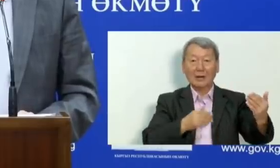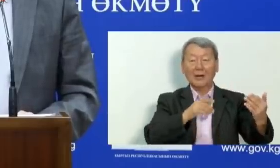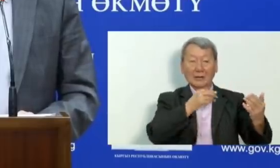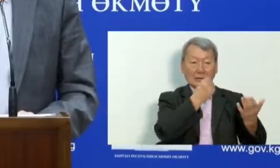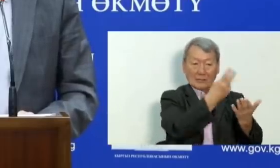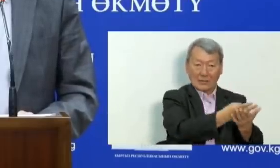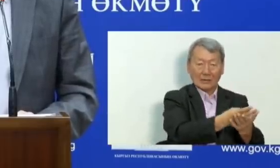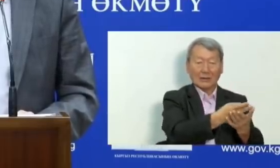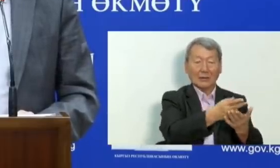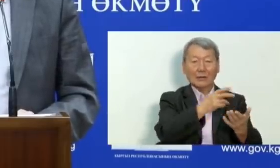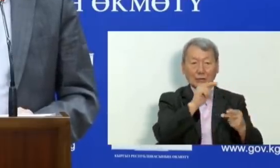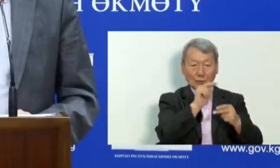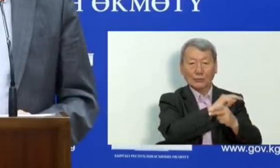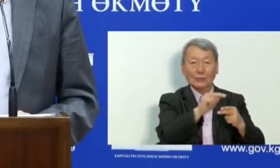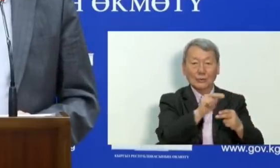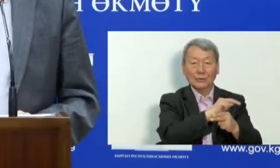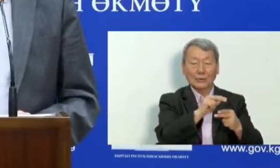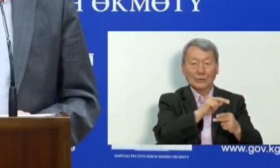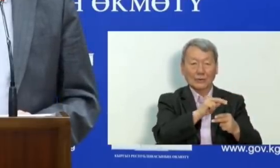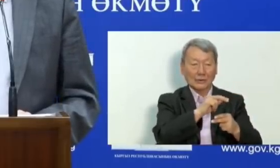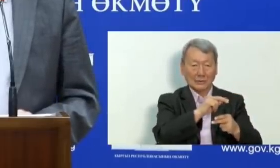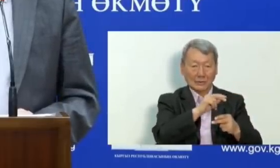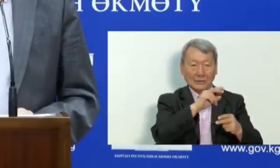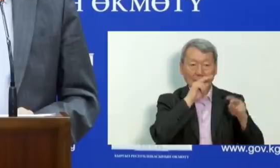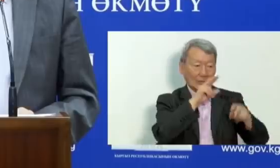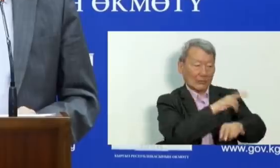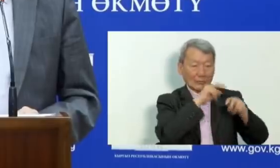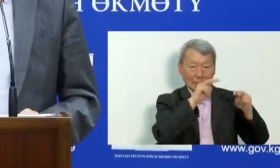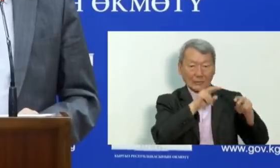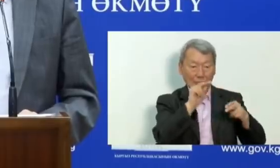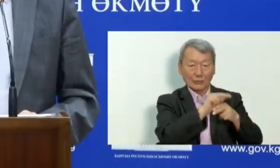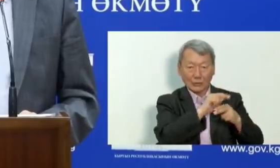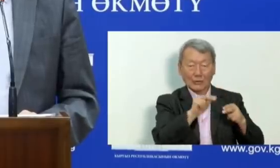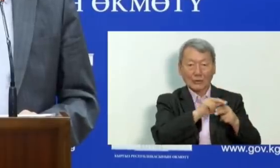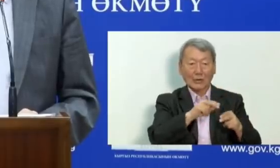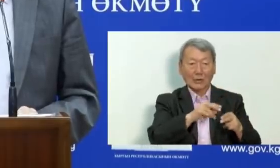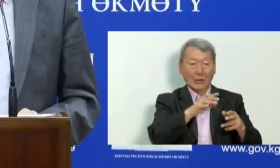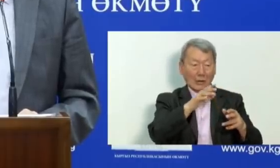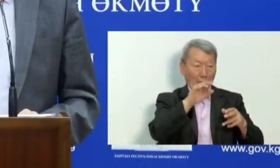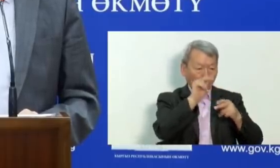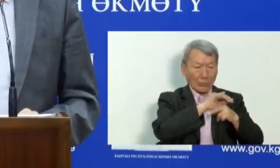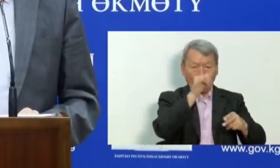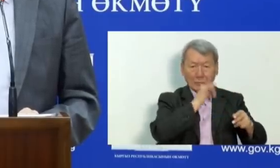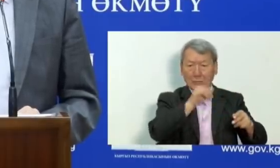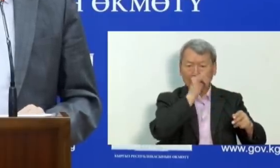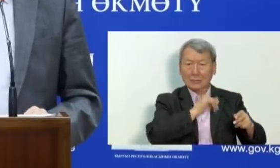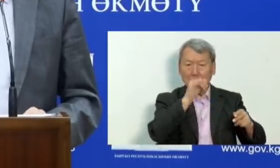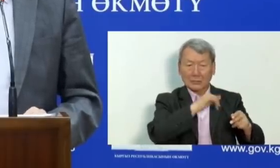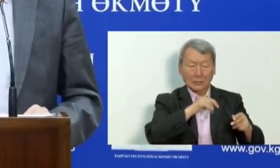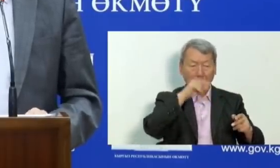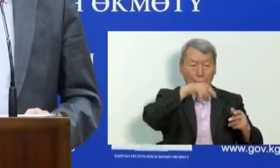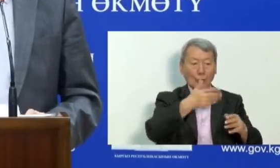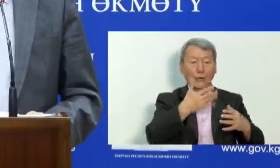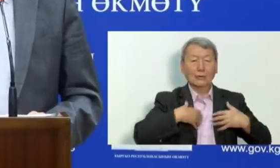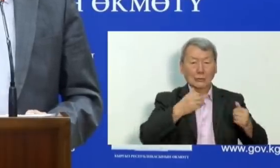жерден болгон дарылоо жүргүзүлгөн, бирок ошол дарылоо жыйынтыгын бербестен ал акыбалы